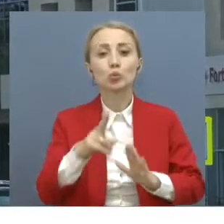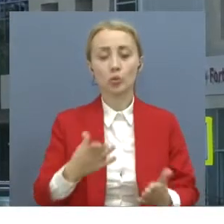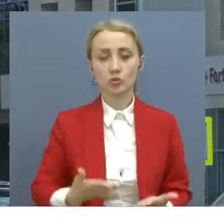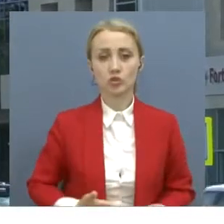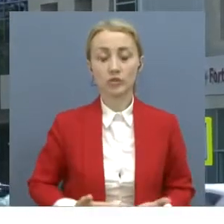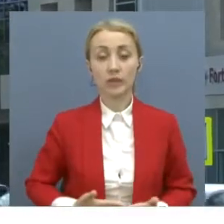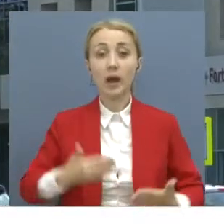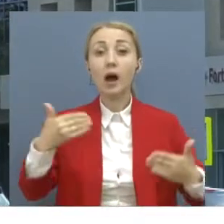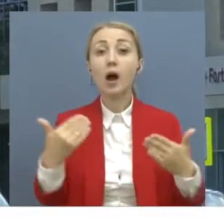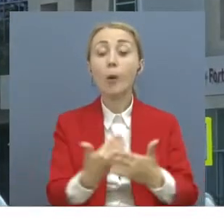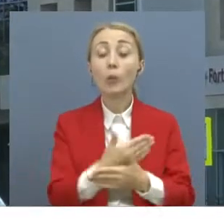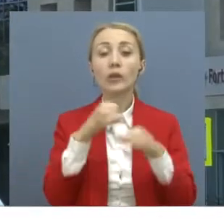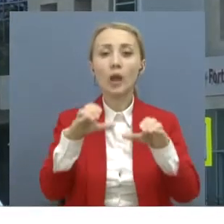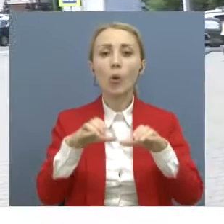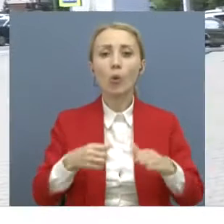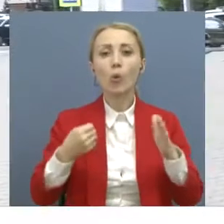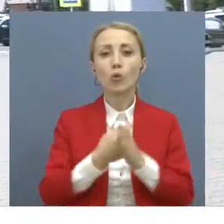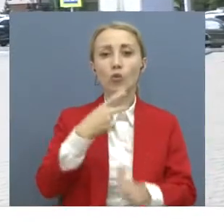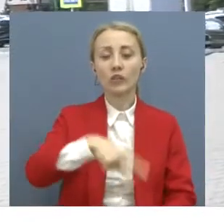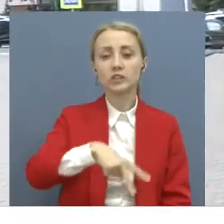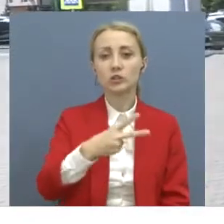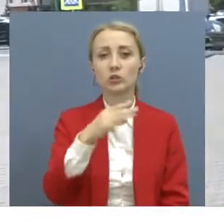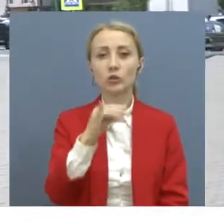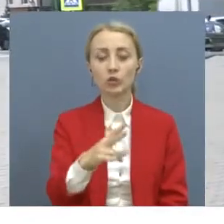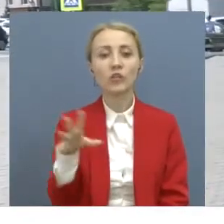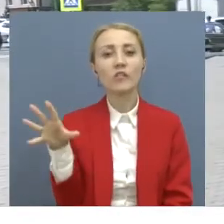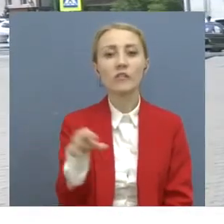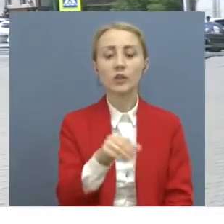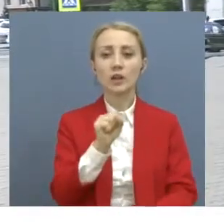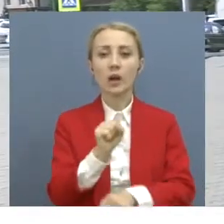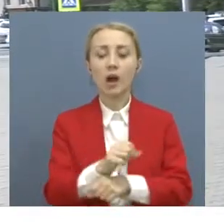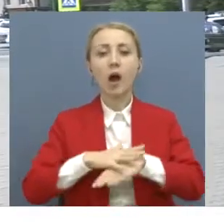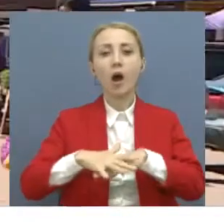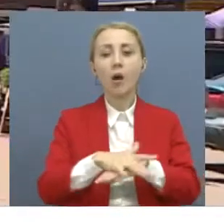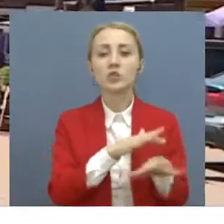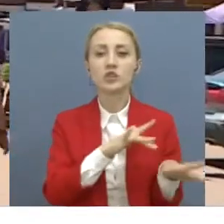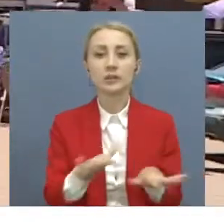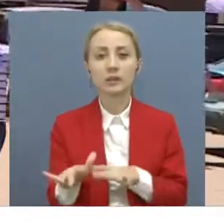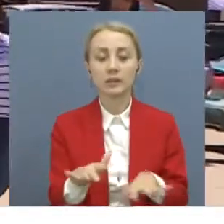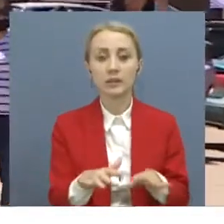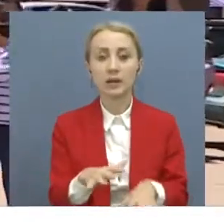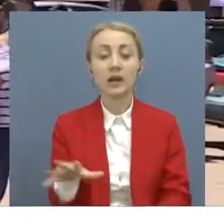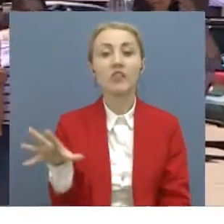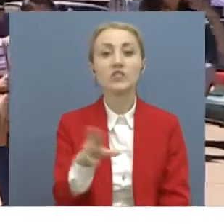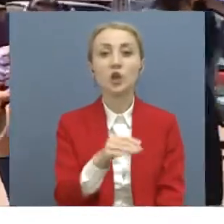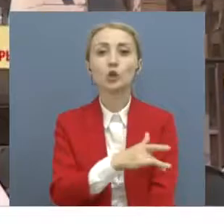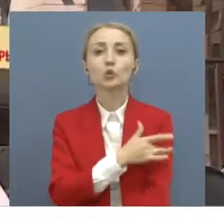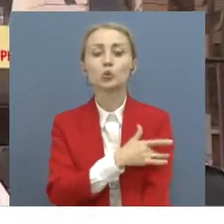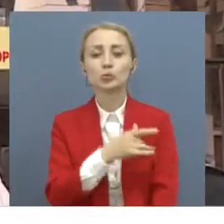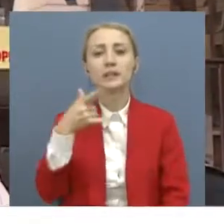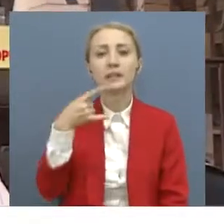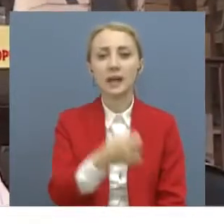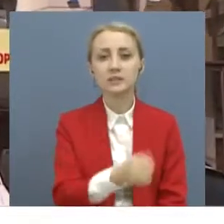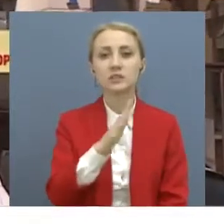рұқсат. Такси қызметі кешкі 9-дан таңғы 7-ге дейін жұмысын жалғастыра алады. Азық-түліктік емес сауда орындары аумағы 2000